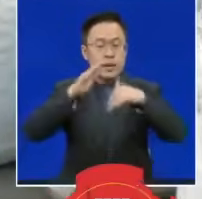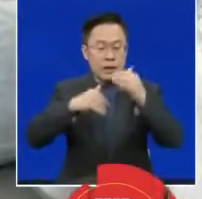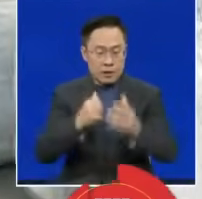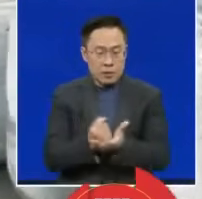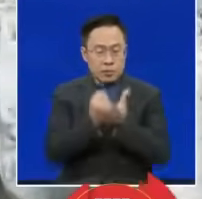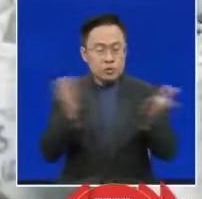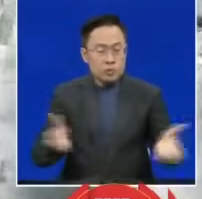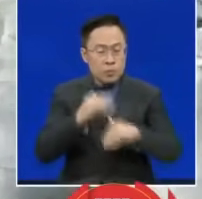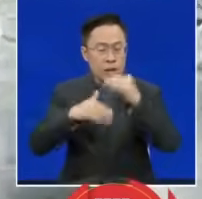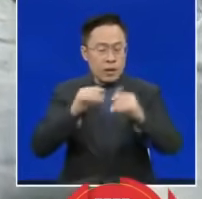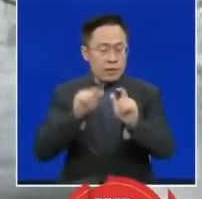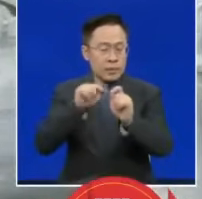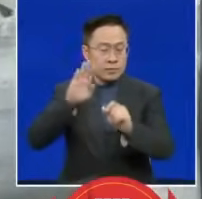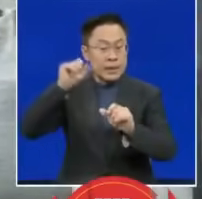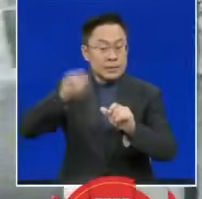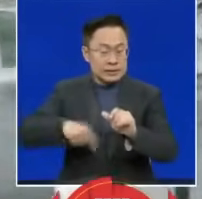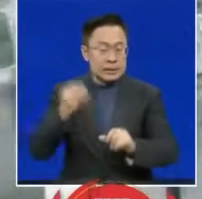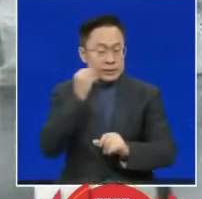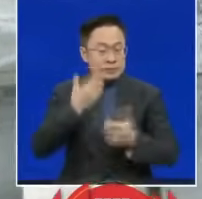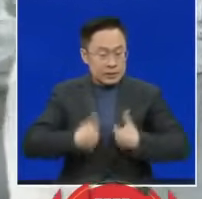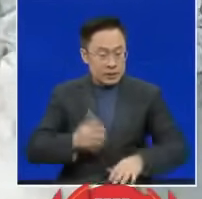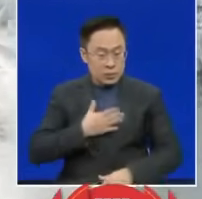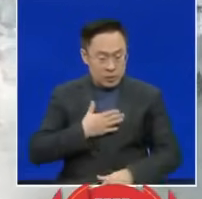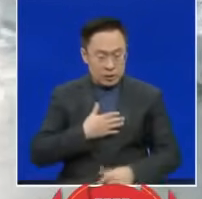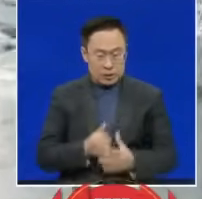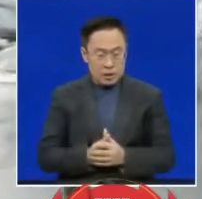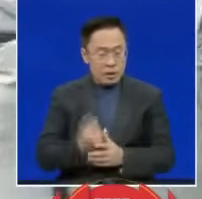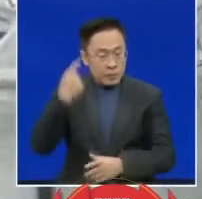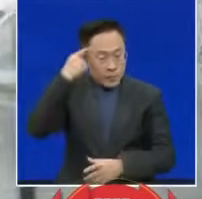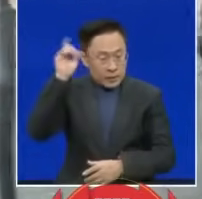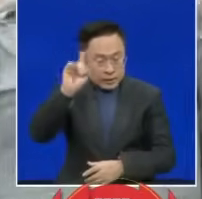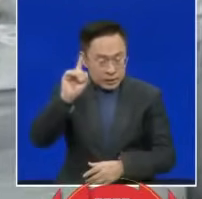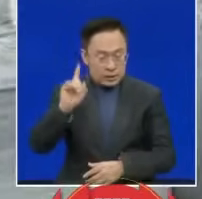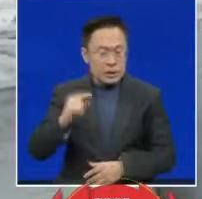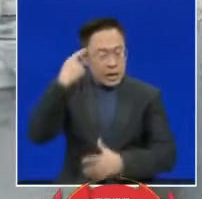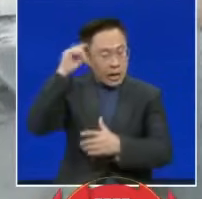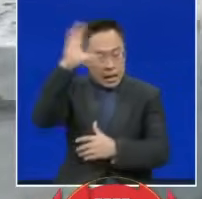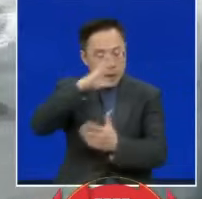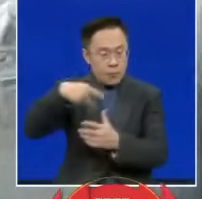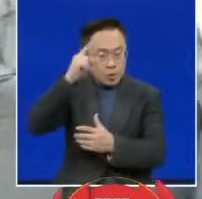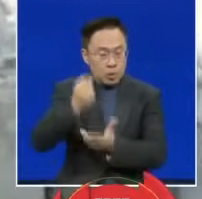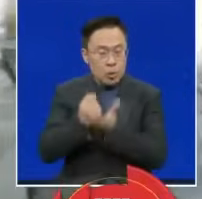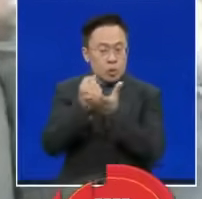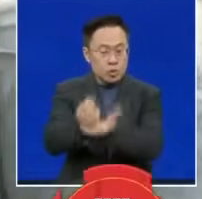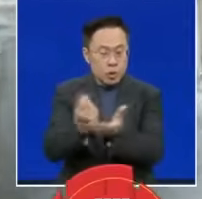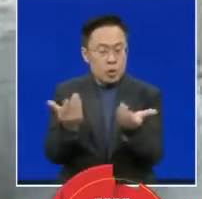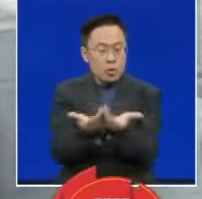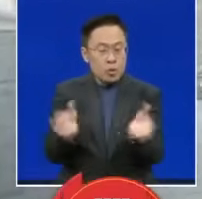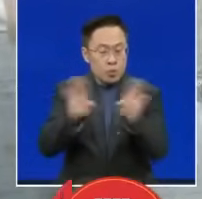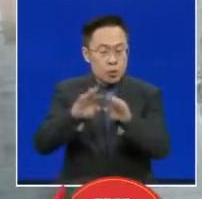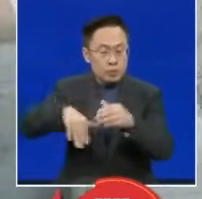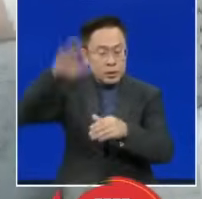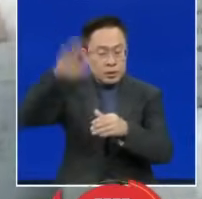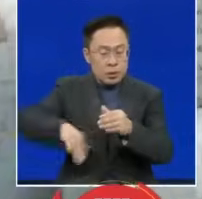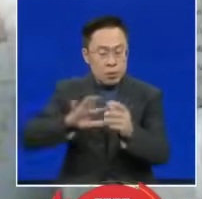เข้ามาพัฒนาเขตบางซื่อที่อยู่มาตั้งแต่เกิดให้ดีขึ้นไม่ได้มีความคิดหรือการกระทำใดๆที่เอื้อประโยชน์หรือปกป้องเครือญาติและ